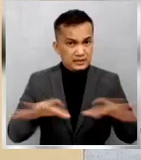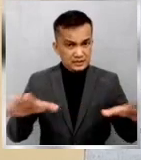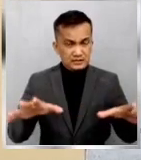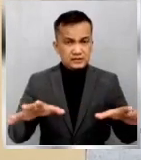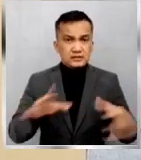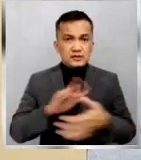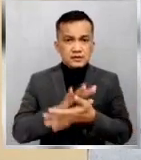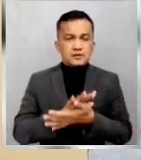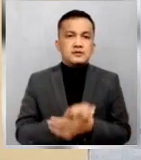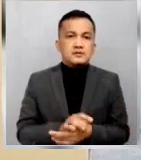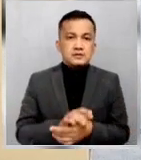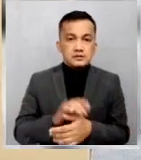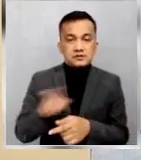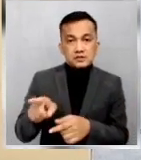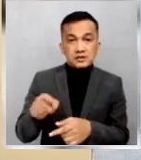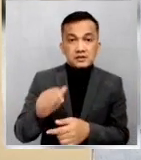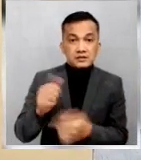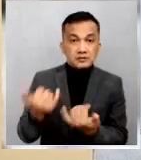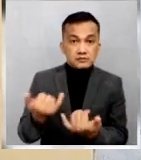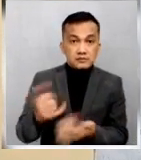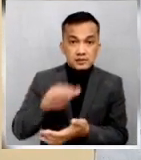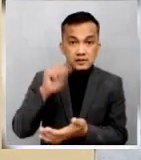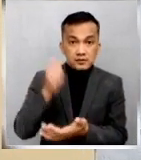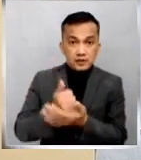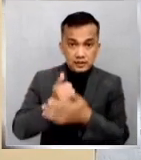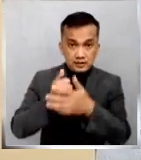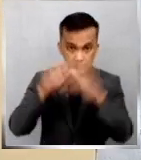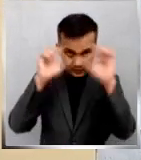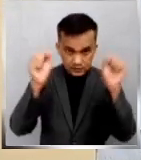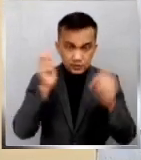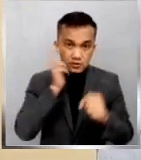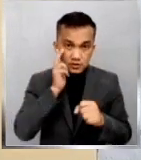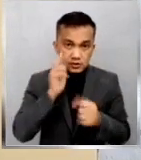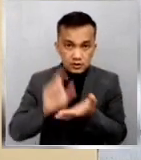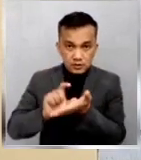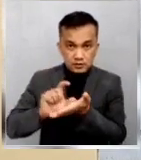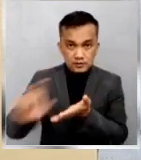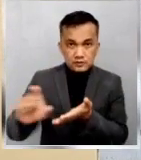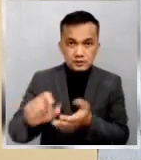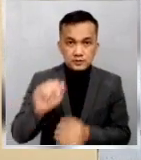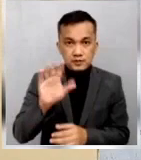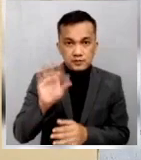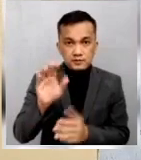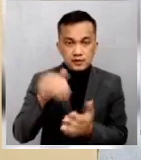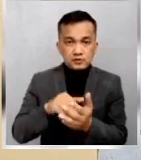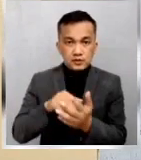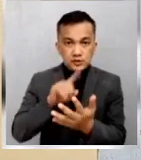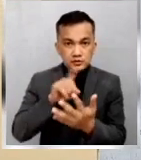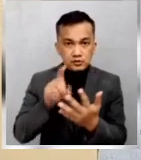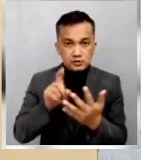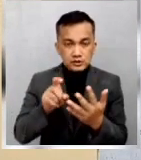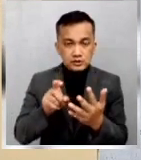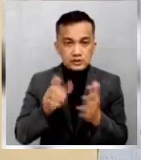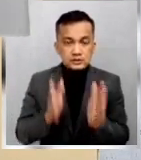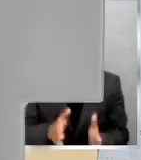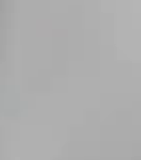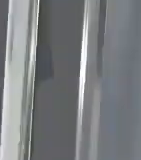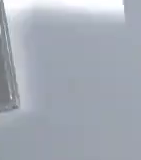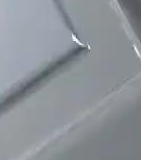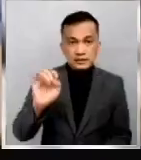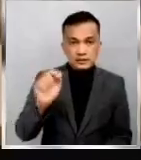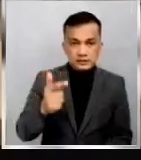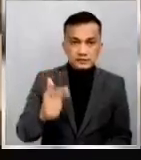inaprubahan ni Pangulong Duterte ang pondo para sa 15,000 contact tracer ng DILG. Nakatutok si Emil Sumangit.